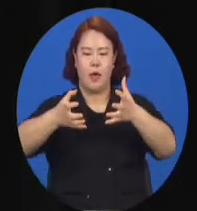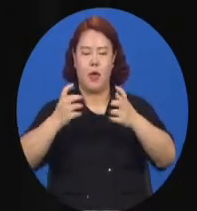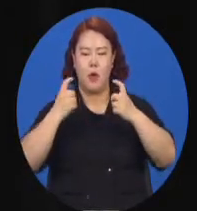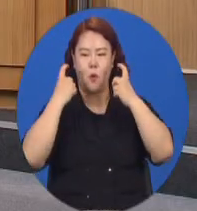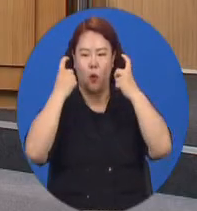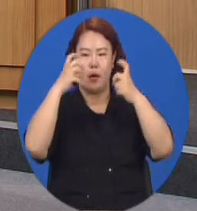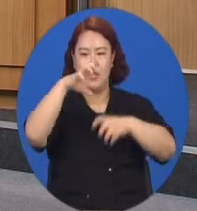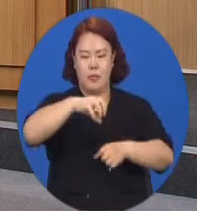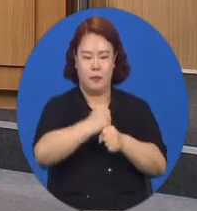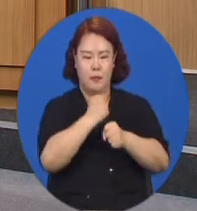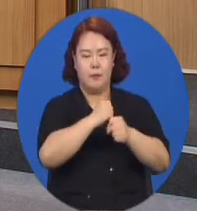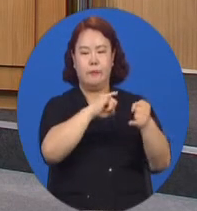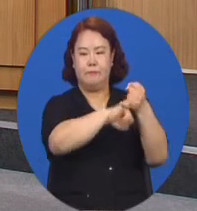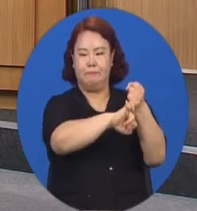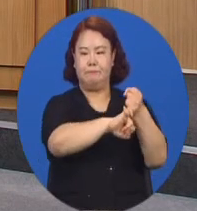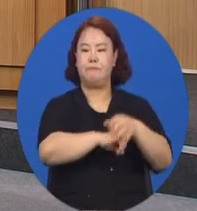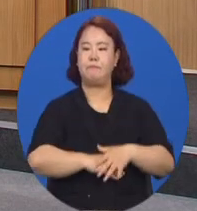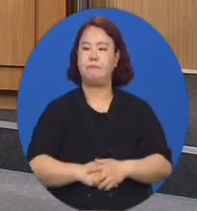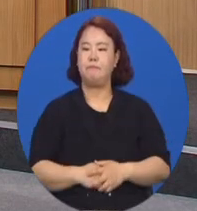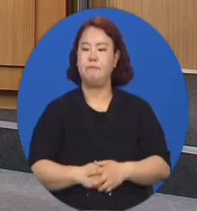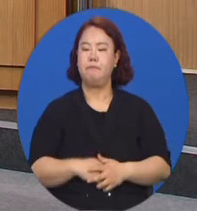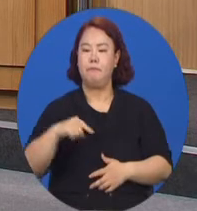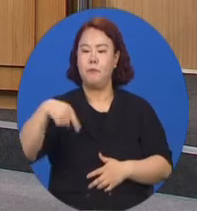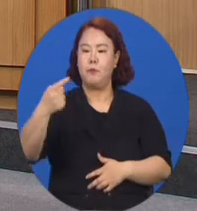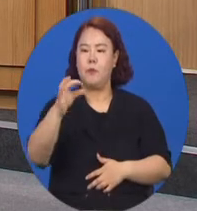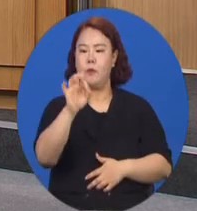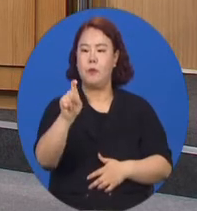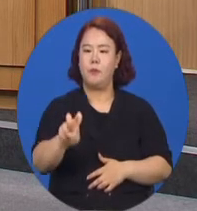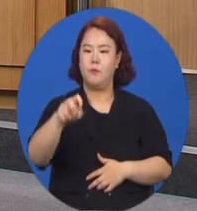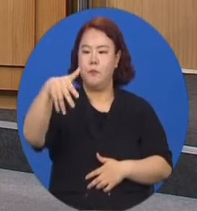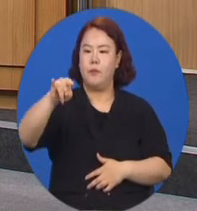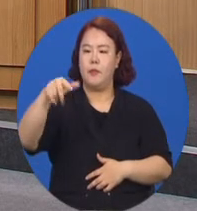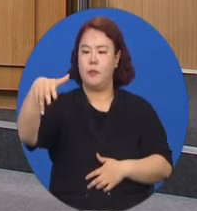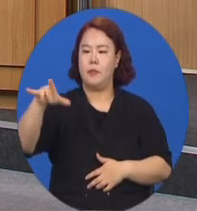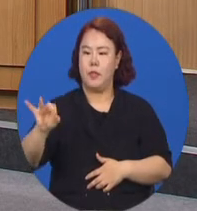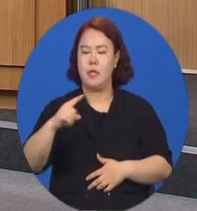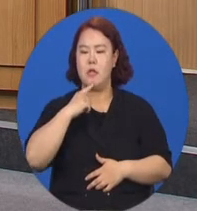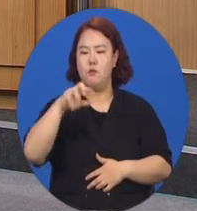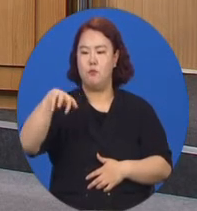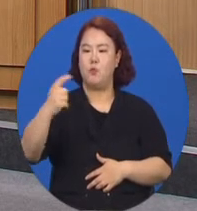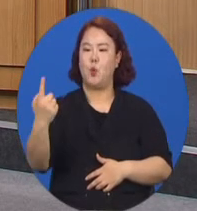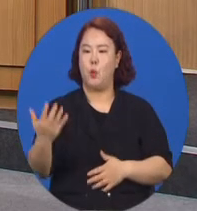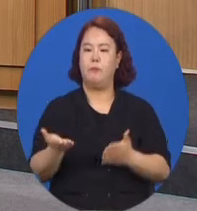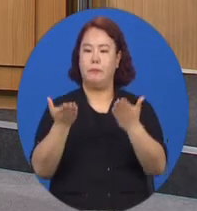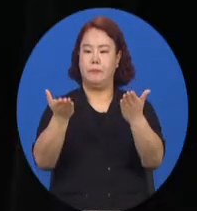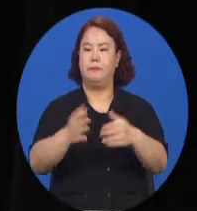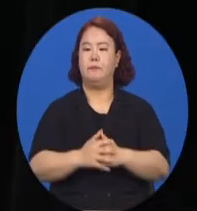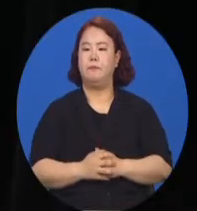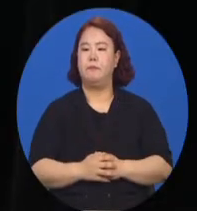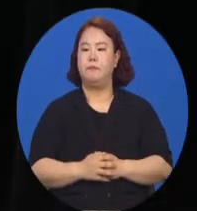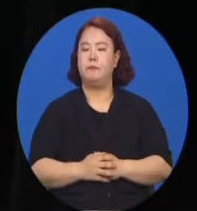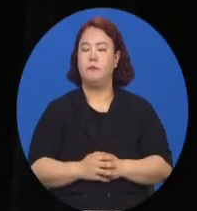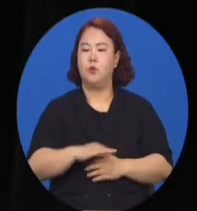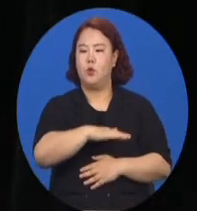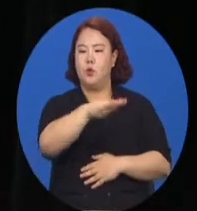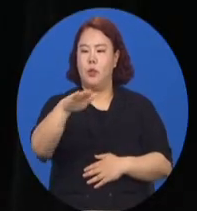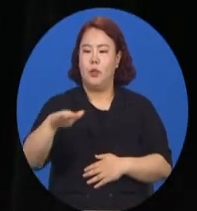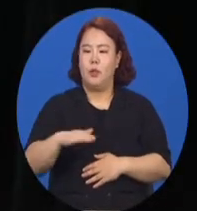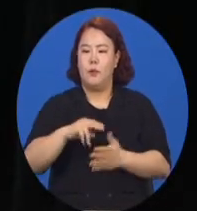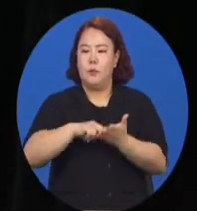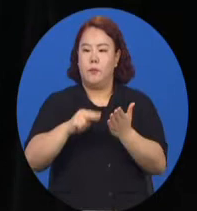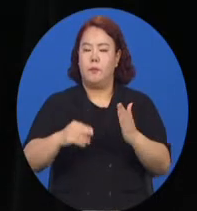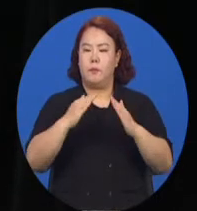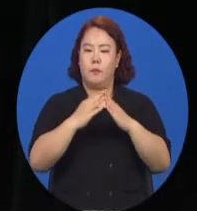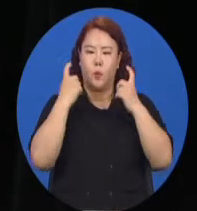만들겠습니다. 네, 자 이어서 엄재창 후보의 답변 듣겠습니다. 역시 1분 30초 드리죠. 네, 우리